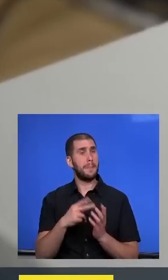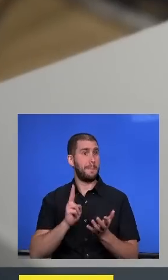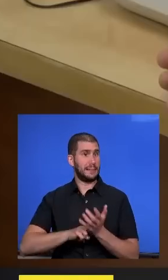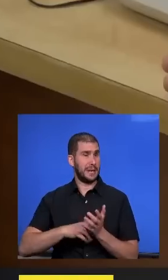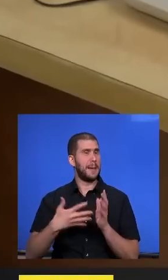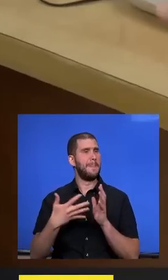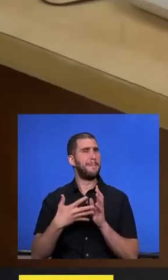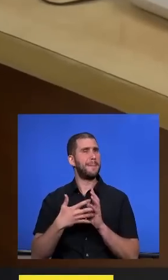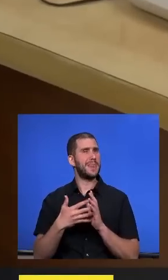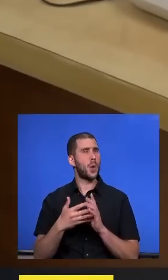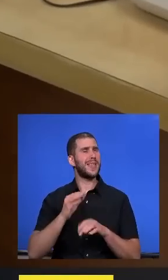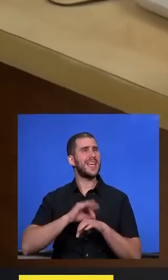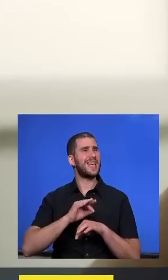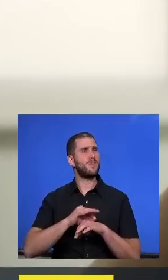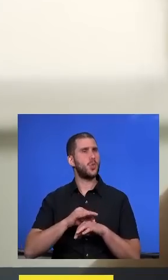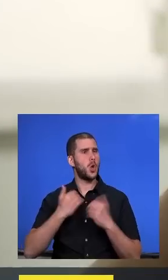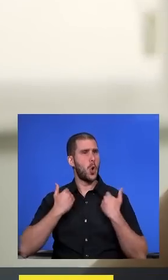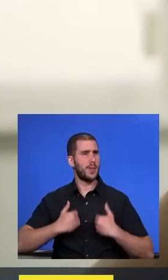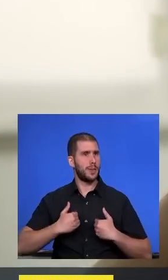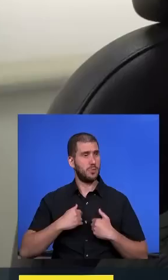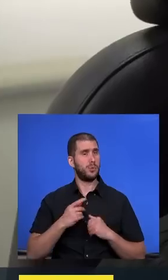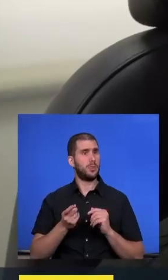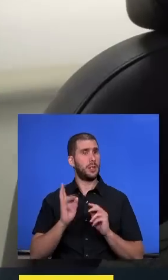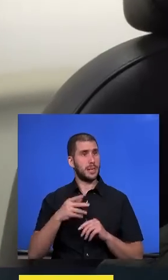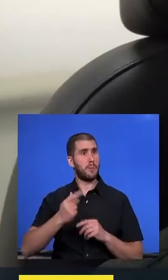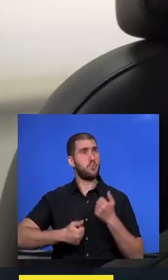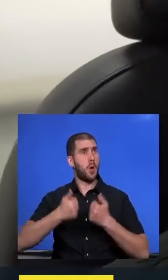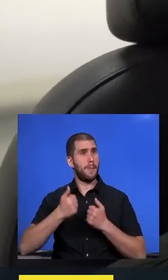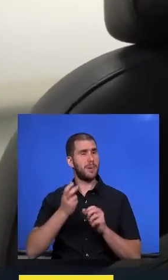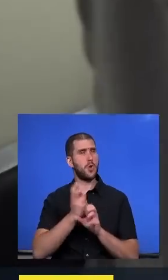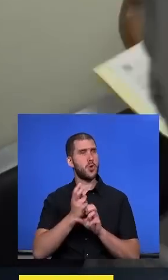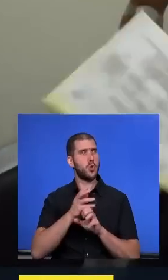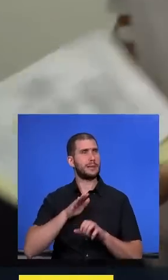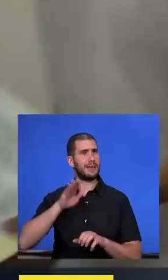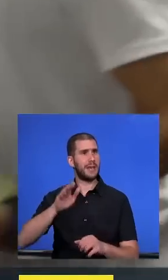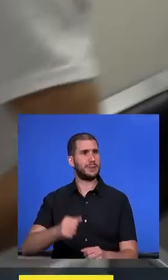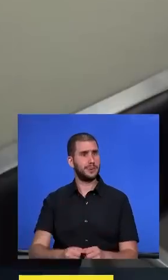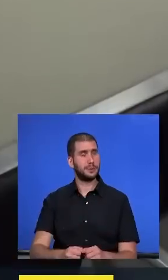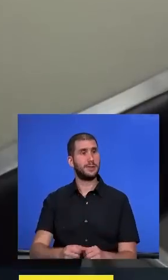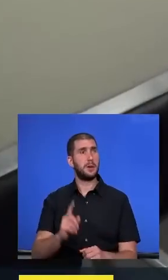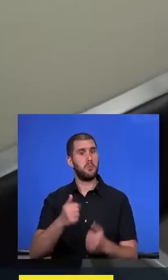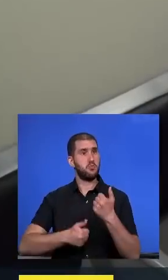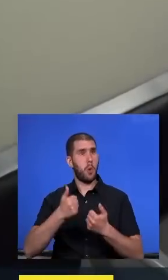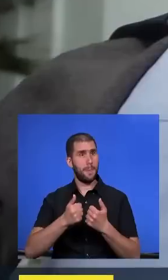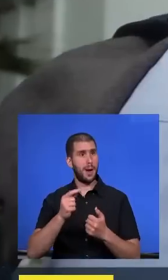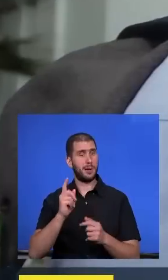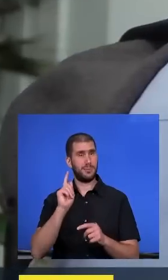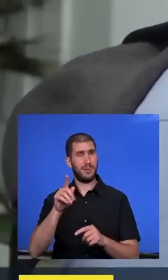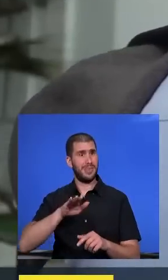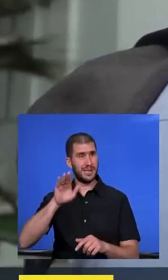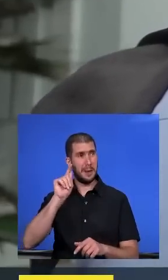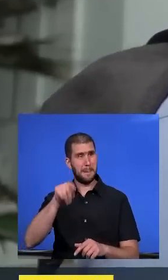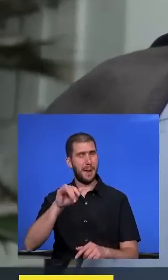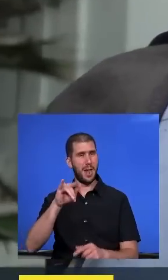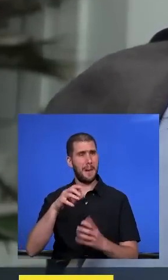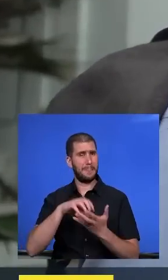בצדק לעבור את הבדיקות הרפואיות שעוברים גם המועמדים לקורס טייס. מלשב שמאותר לטייס מגיע לירפה לבסיס כאן